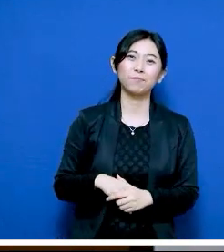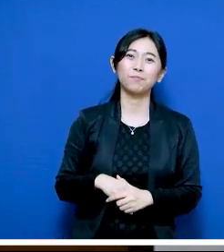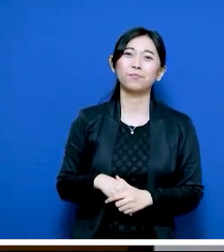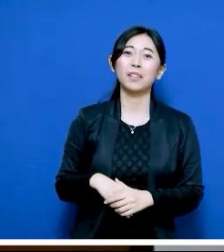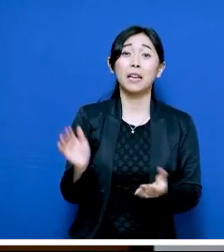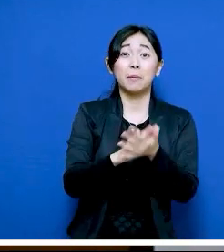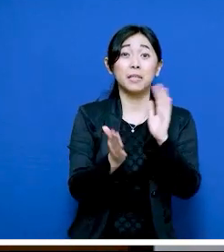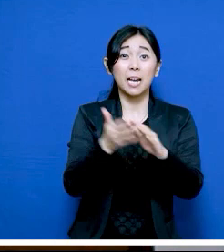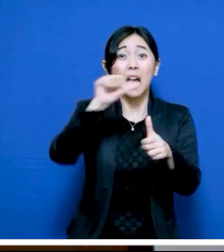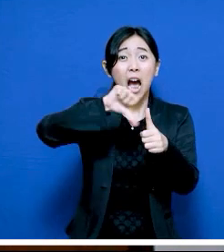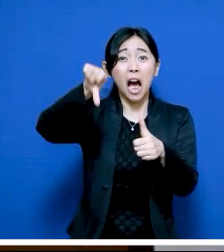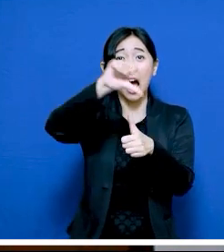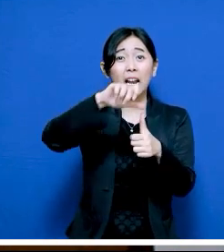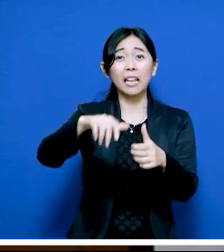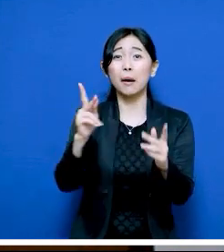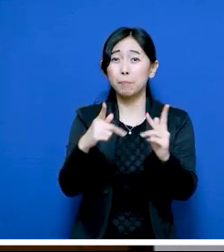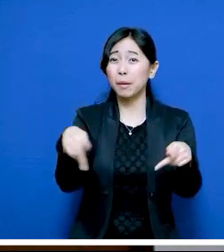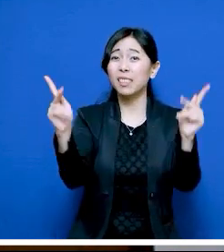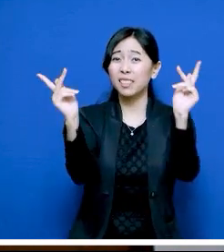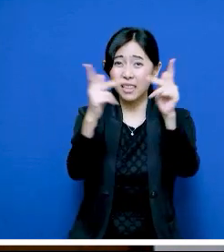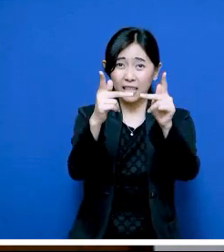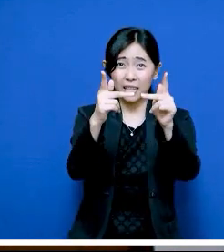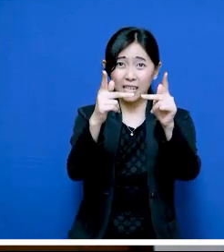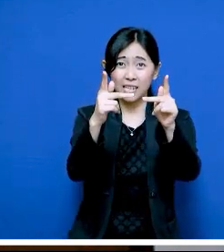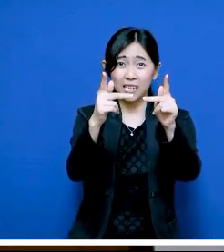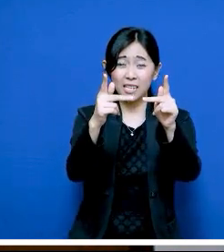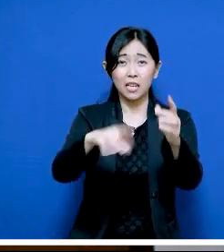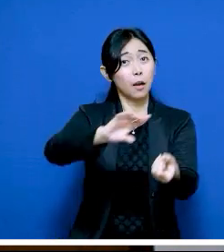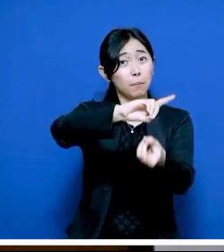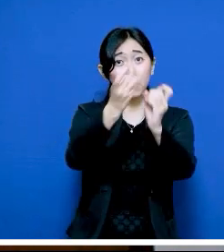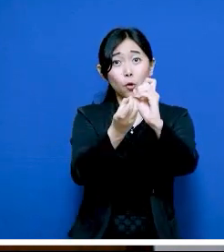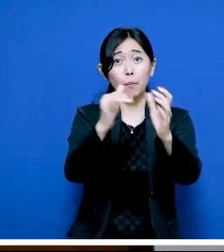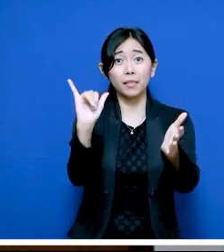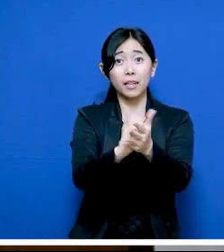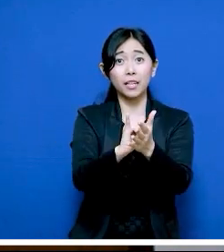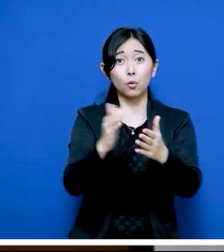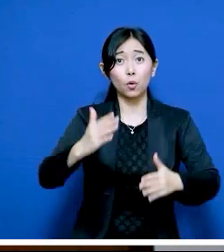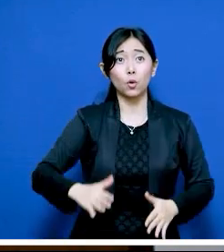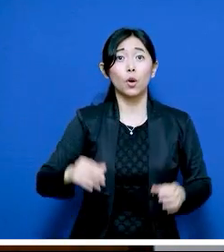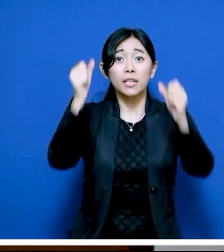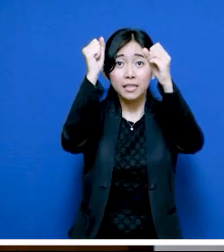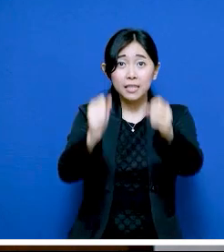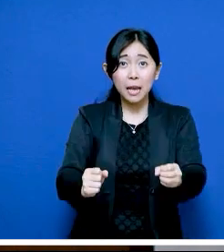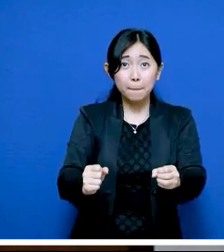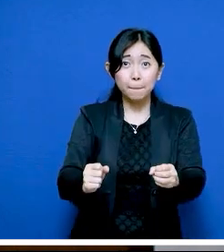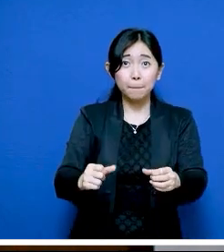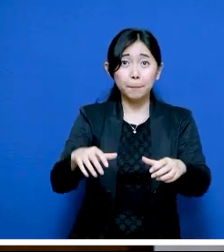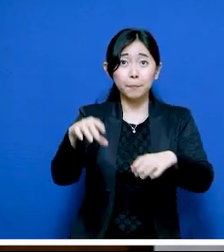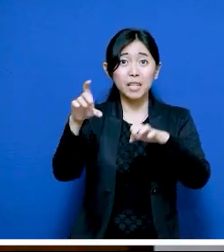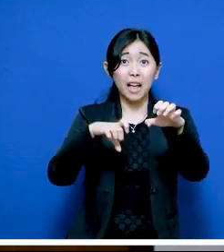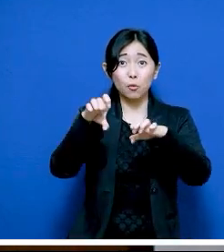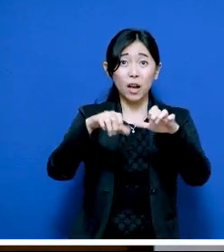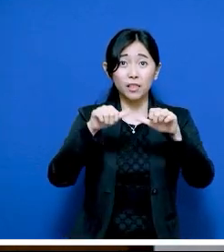yang justru perlu ditegaskan, bahwa pertobatan itu adalah kesediaan yang mau dilakukan